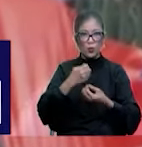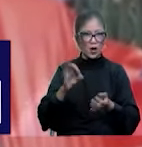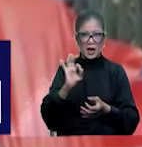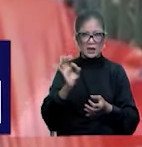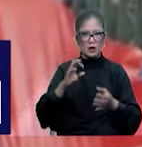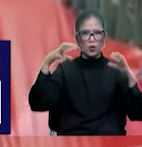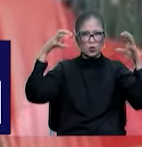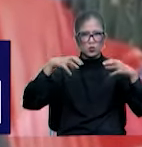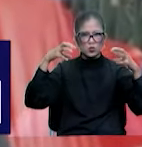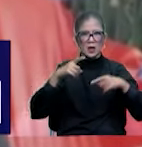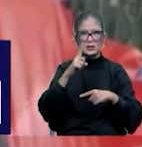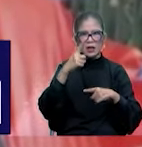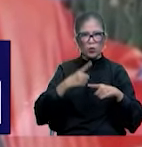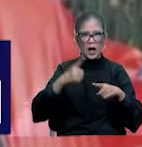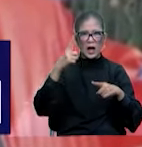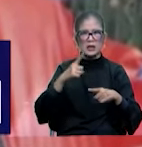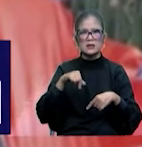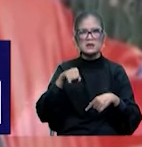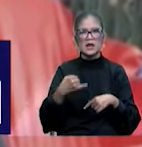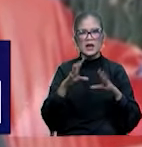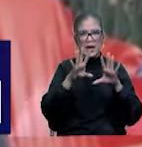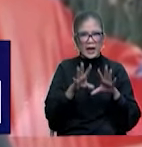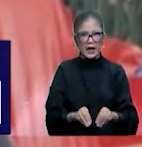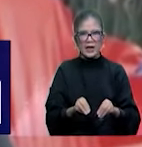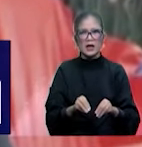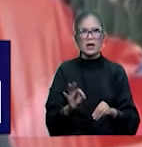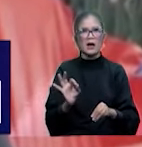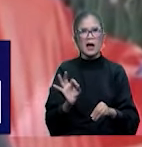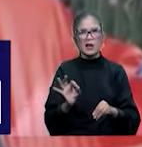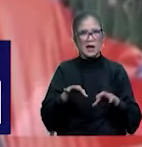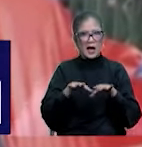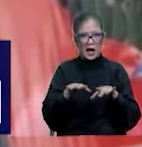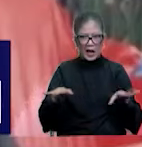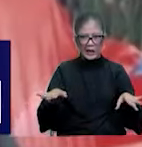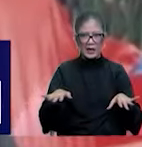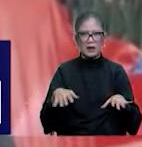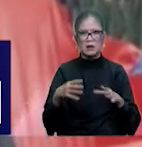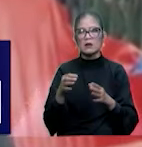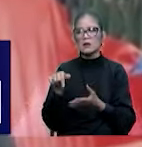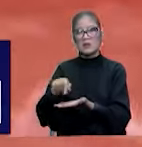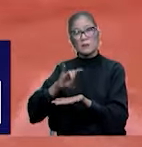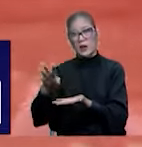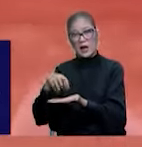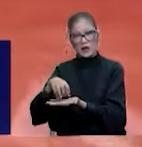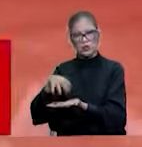sekali ini, sehingga kan belum tertampung di air dan air tanah itu belum menampung air, sehingga kan tetap masih kesulitan.